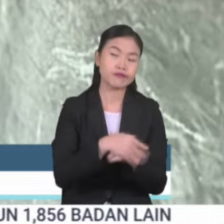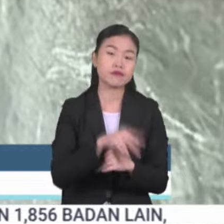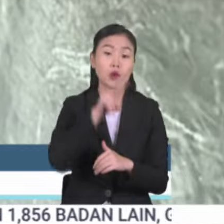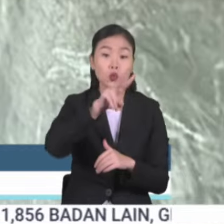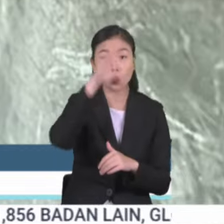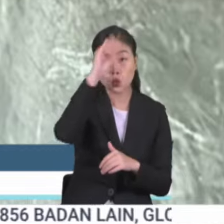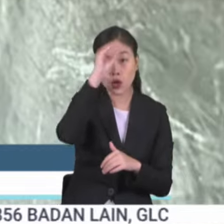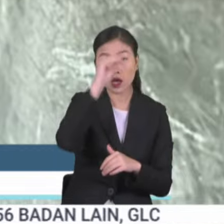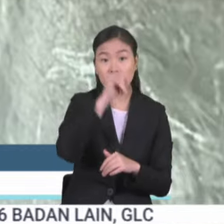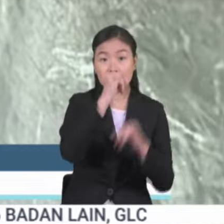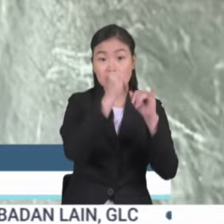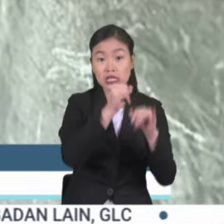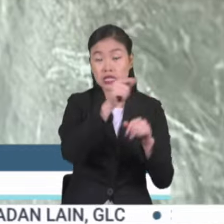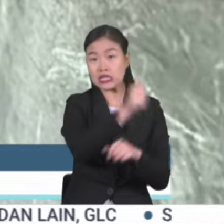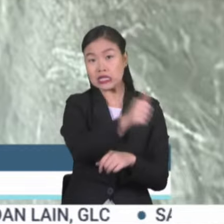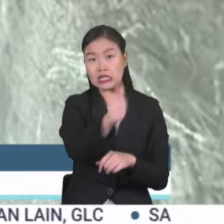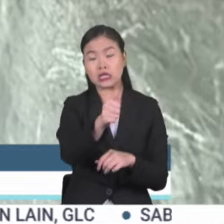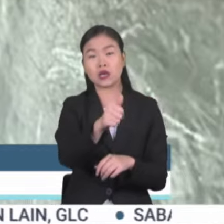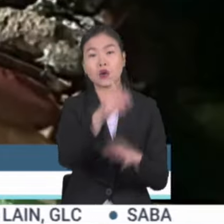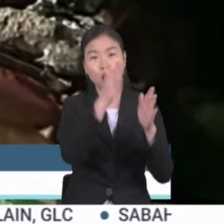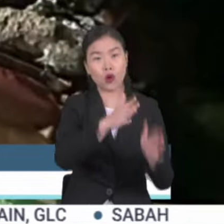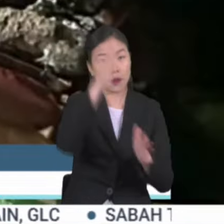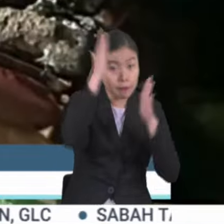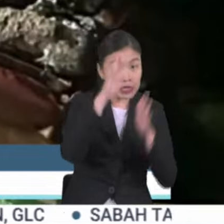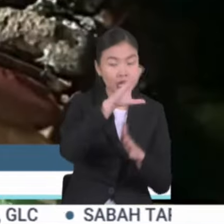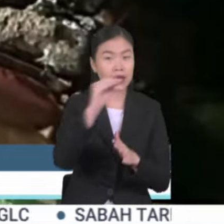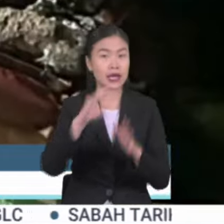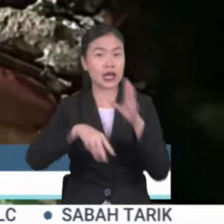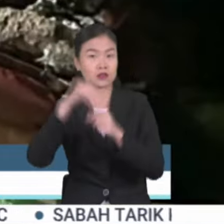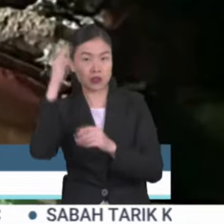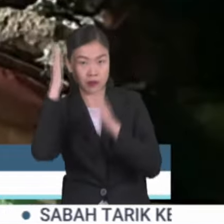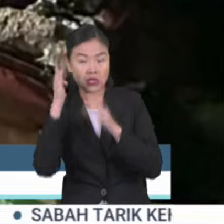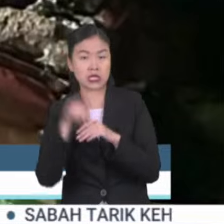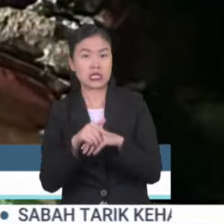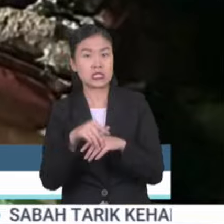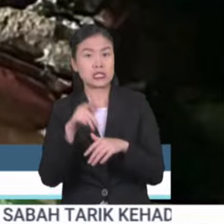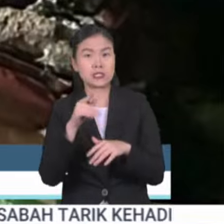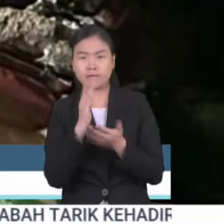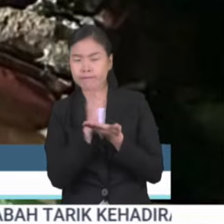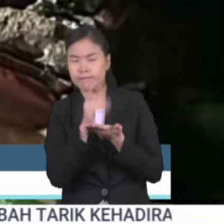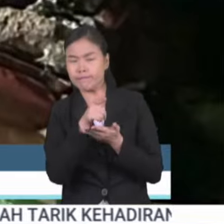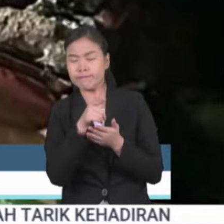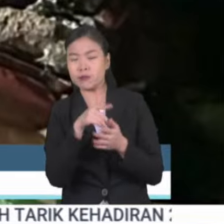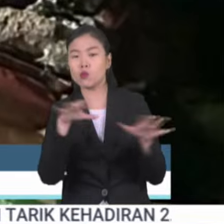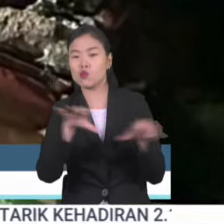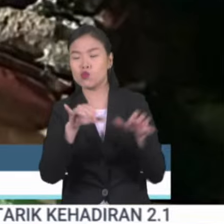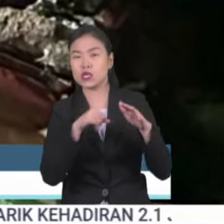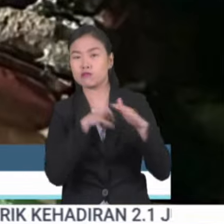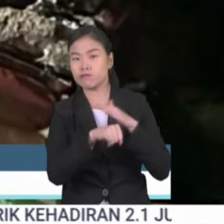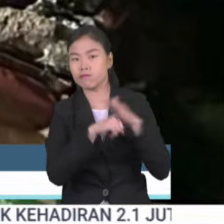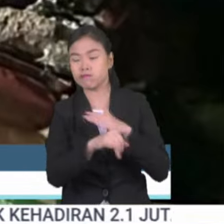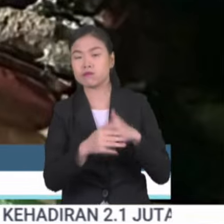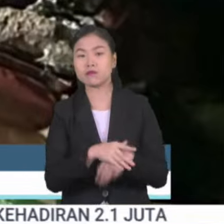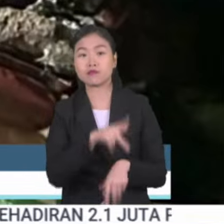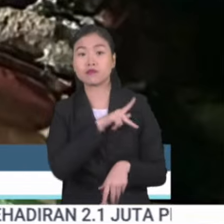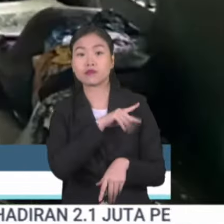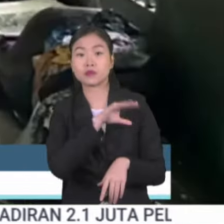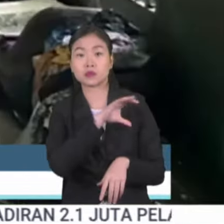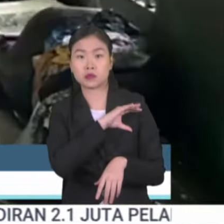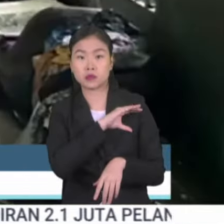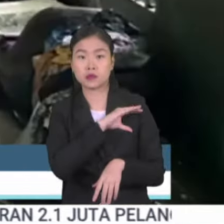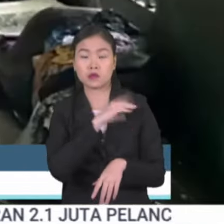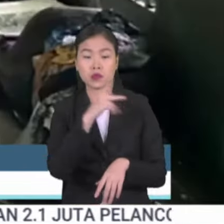lelaki masing-masing warga tempatan dan seasing ditahan kerana disaki melakukan perbuatan khianat terbabit ketua polis daerah kulai